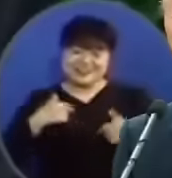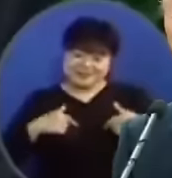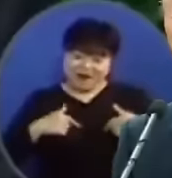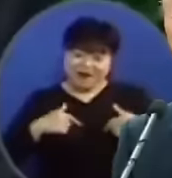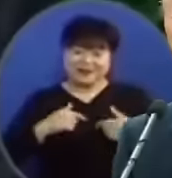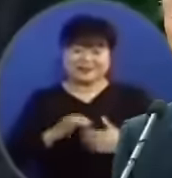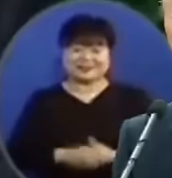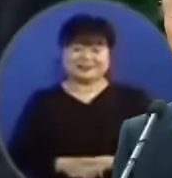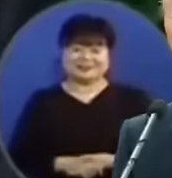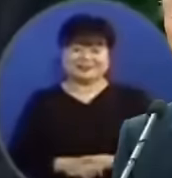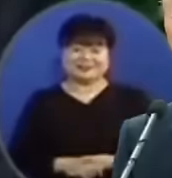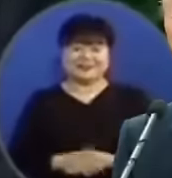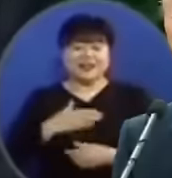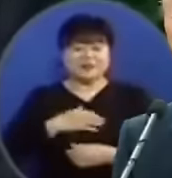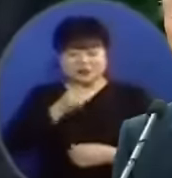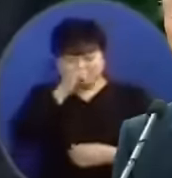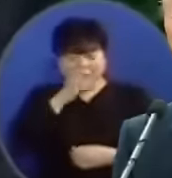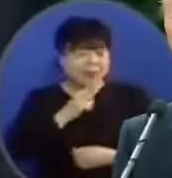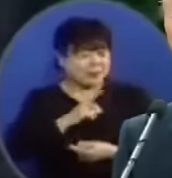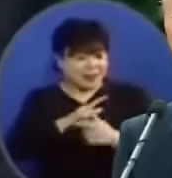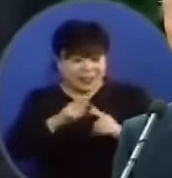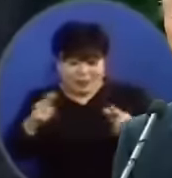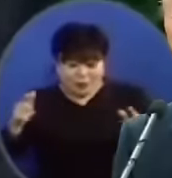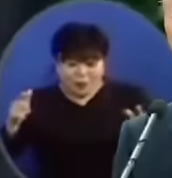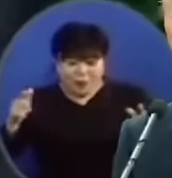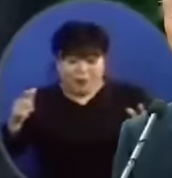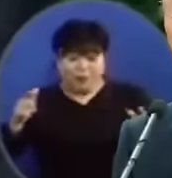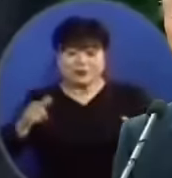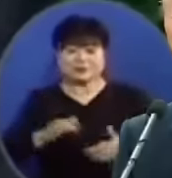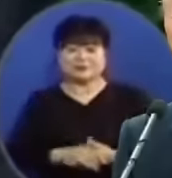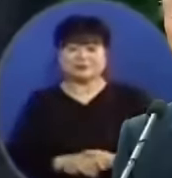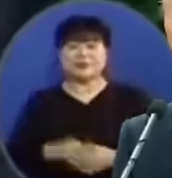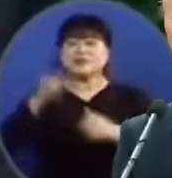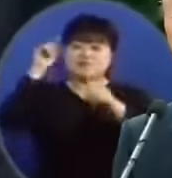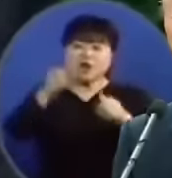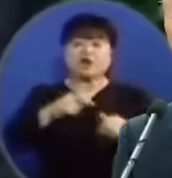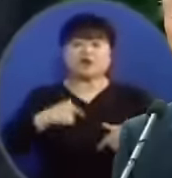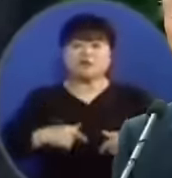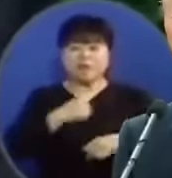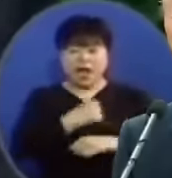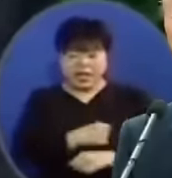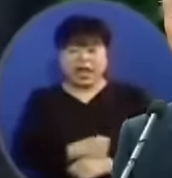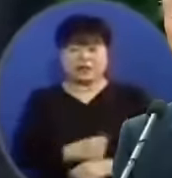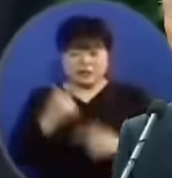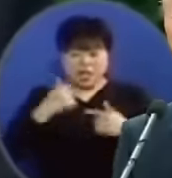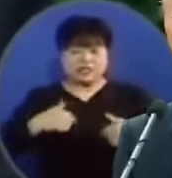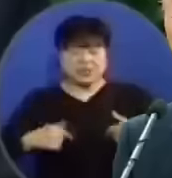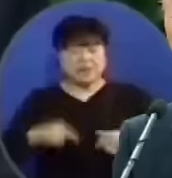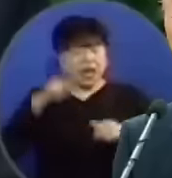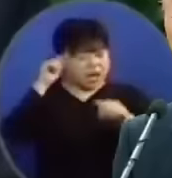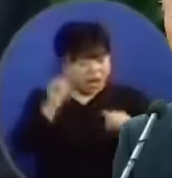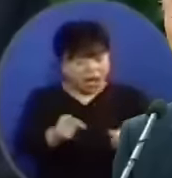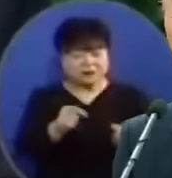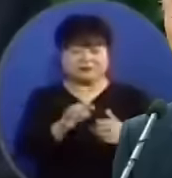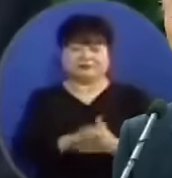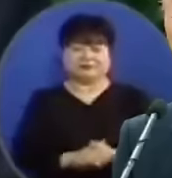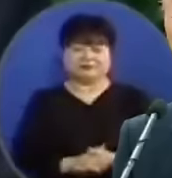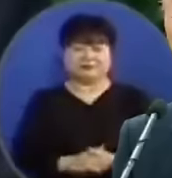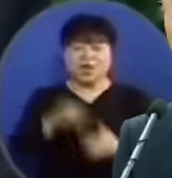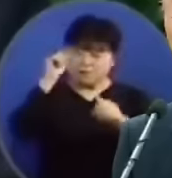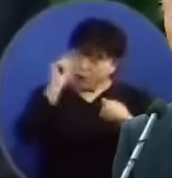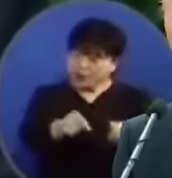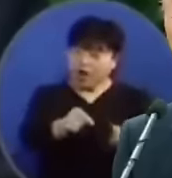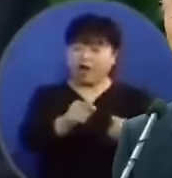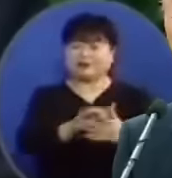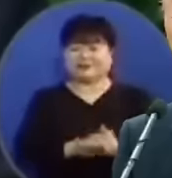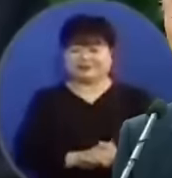것은 기분 좋을 때만 기뻐하라 말하는 것입니다. 기뻐하는 것은 명령인 것입니다. 항상 기뻐하라. 명령인